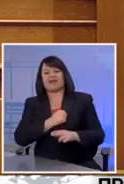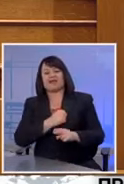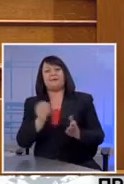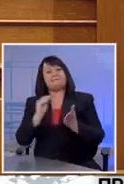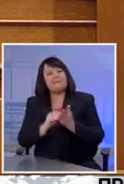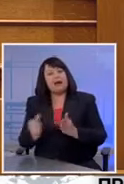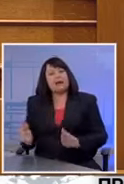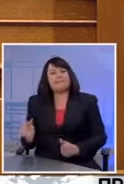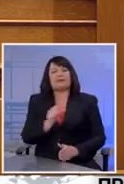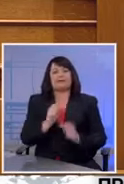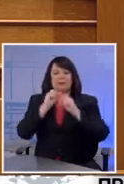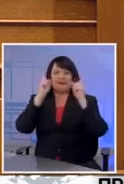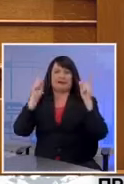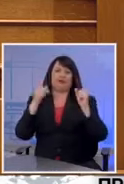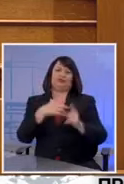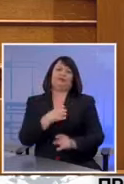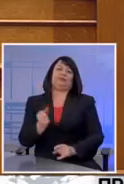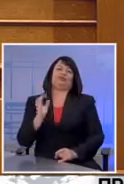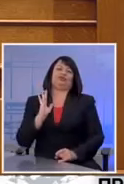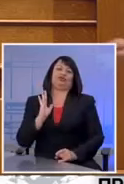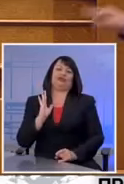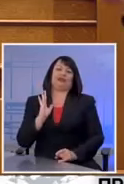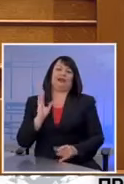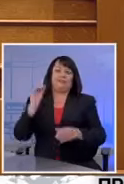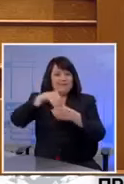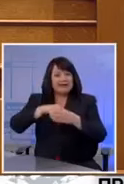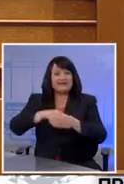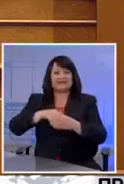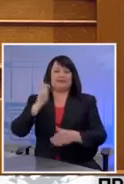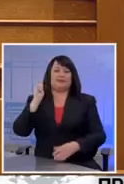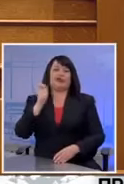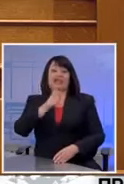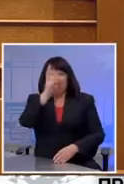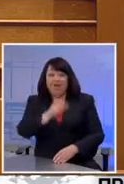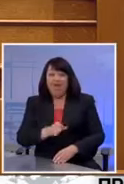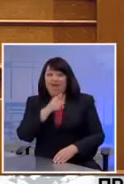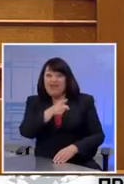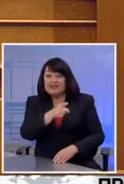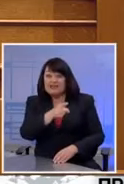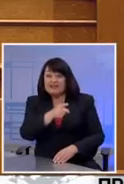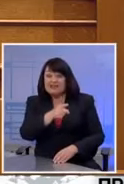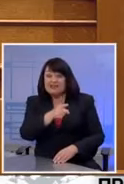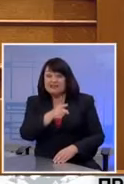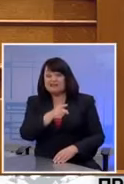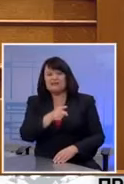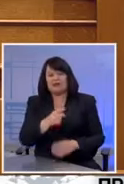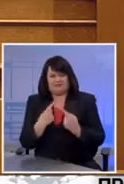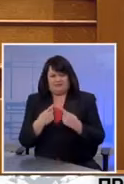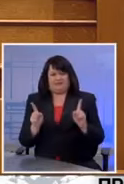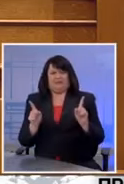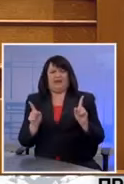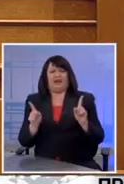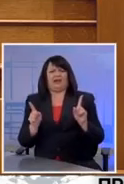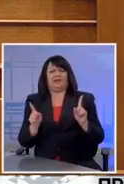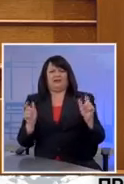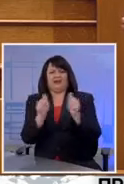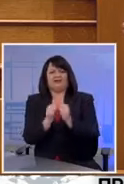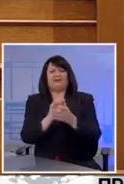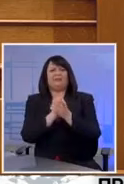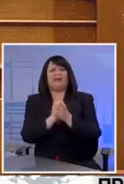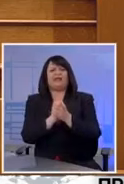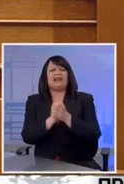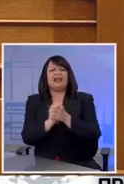επιστρέψει επιτέλους η εμπιστοσύνη στην πολιτική. Εσείς είστε ο επικεφαλής αυτής της αλόκοτης συμμαχίας